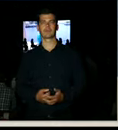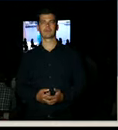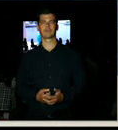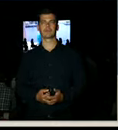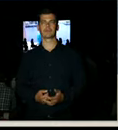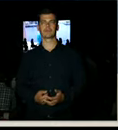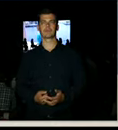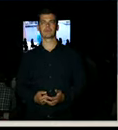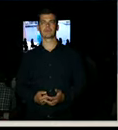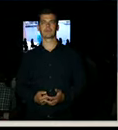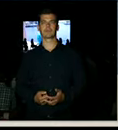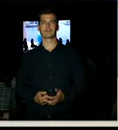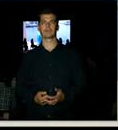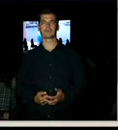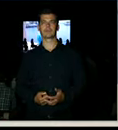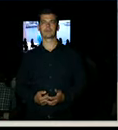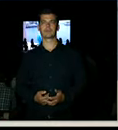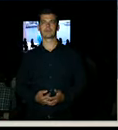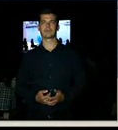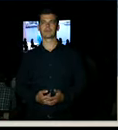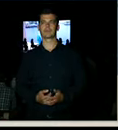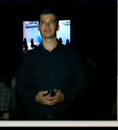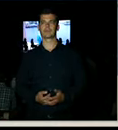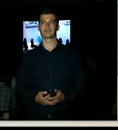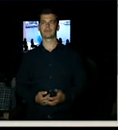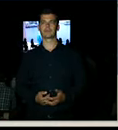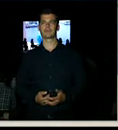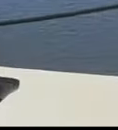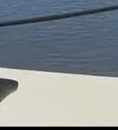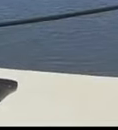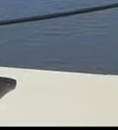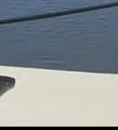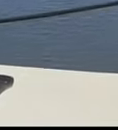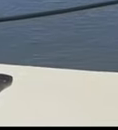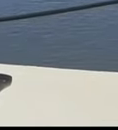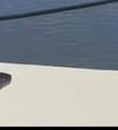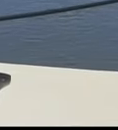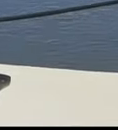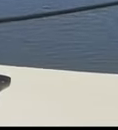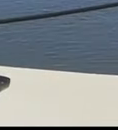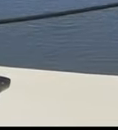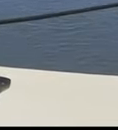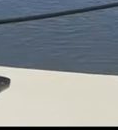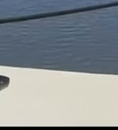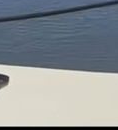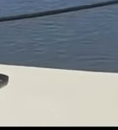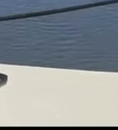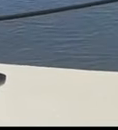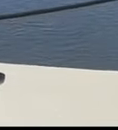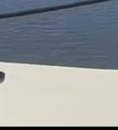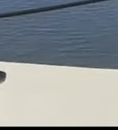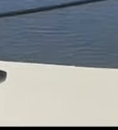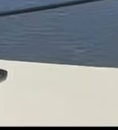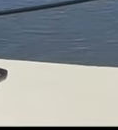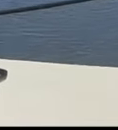Jennifer Lynn Adams, and I live in Miami, Florida, in the United States of America, and I hold the title of Miss